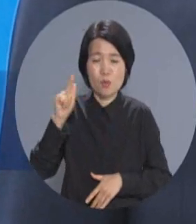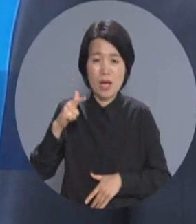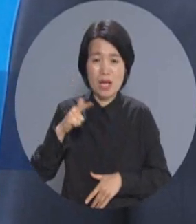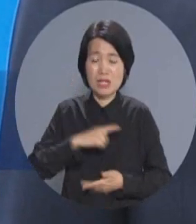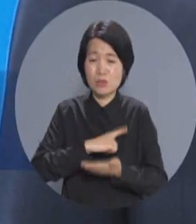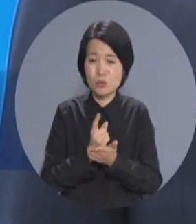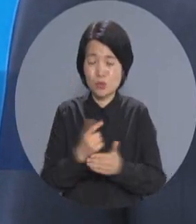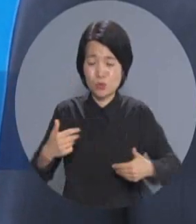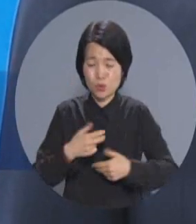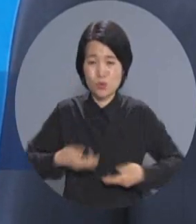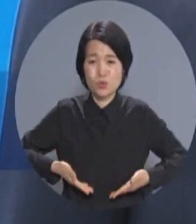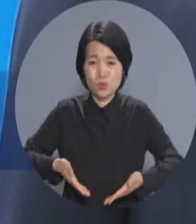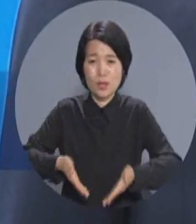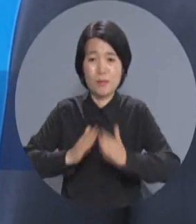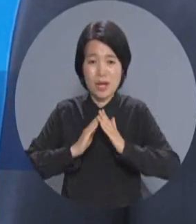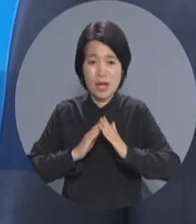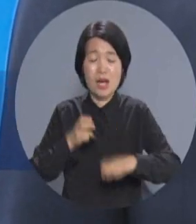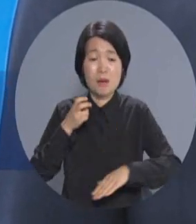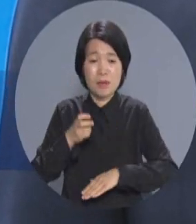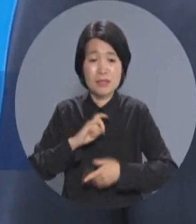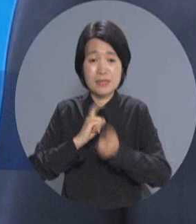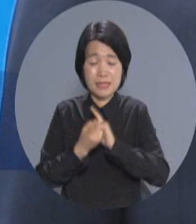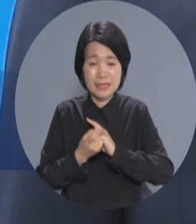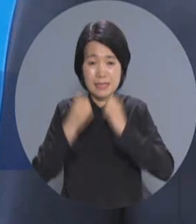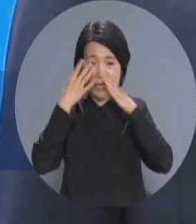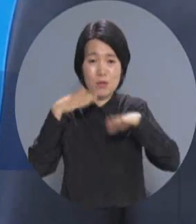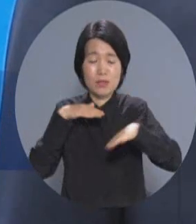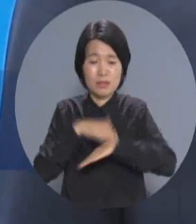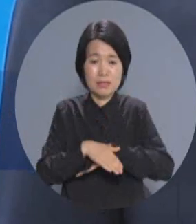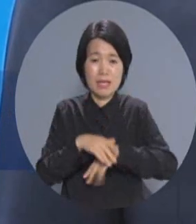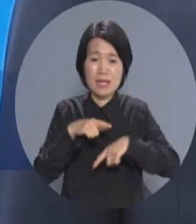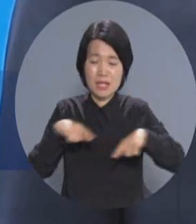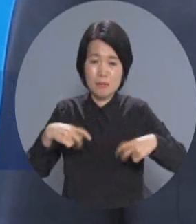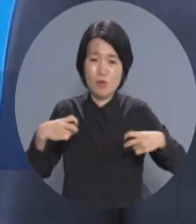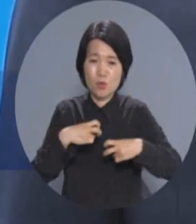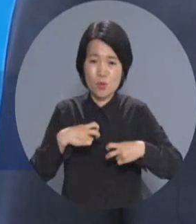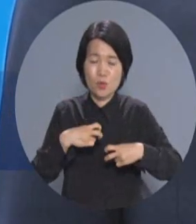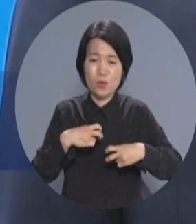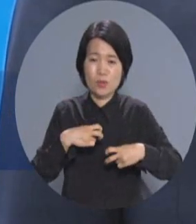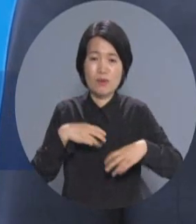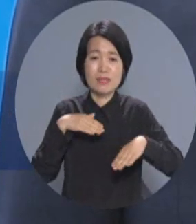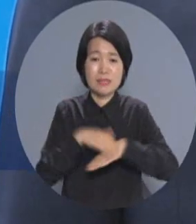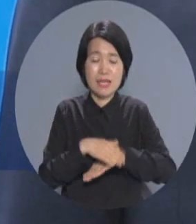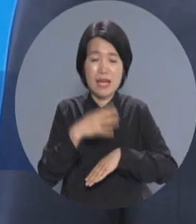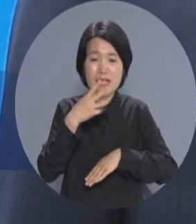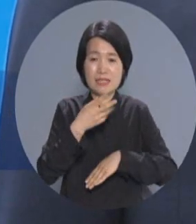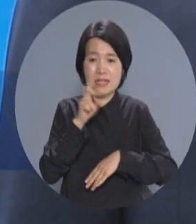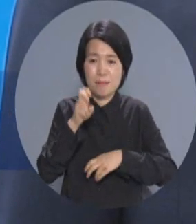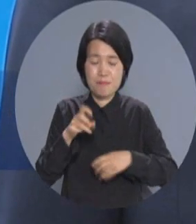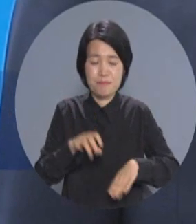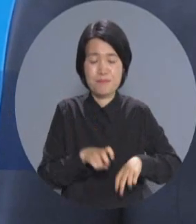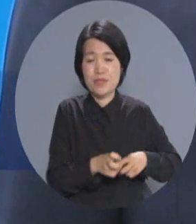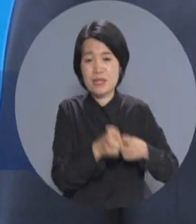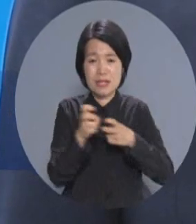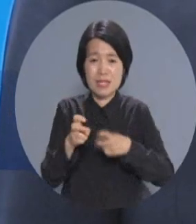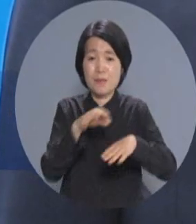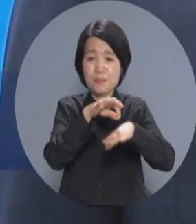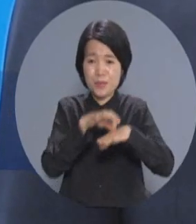고속도로망을 구축하고 버스를 대체할 새로운 형태의 대중교통수단인